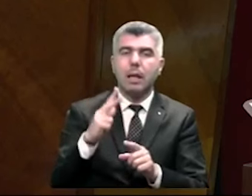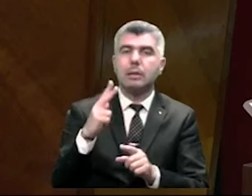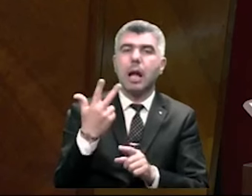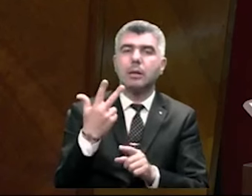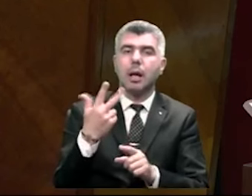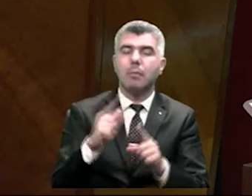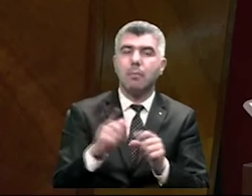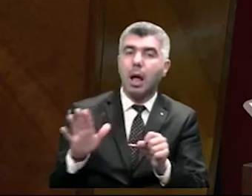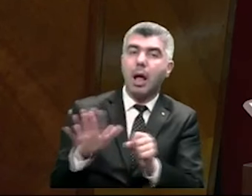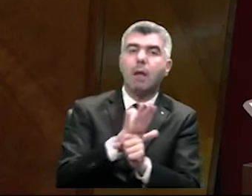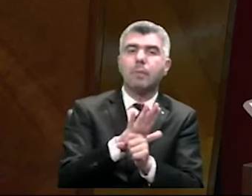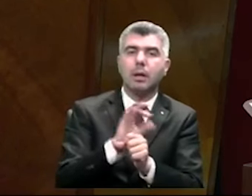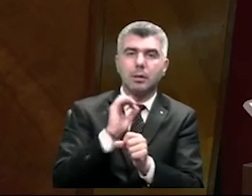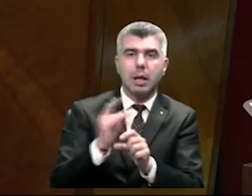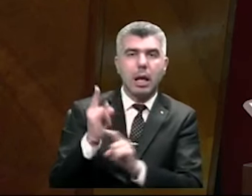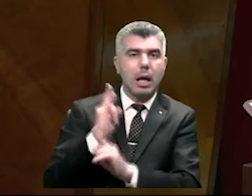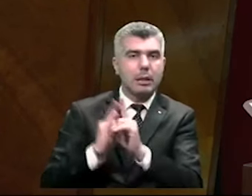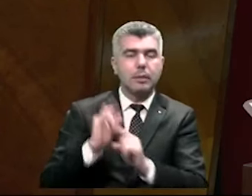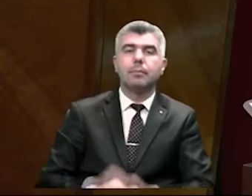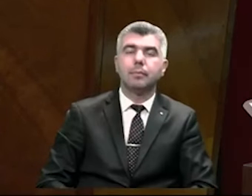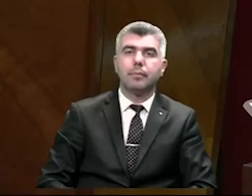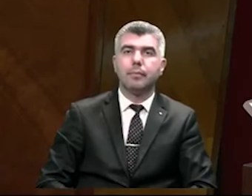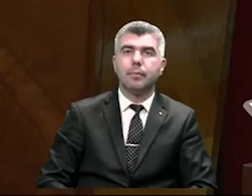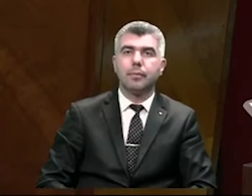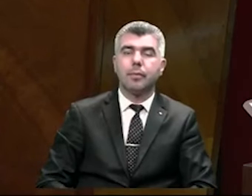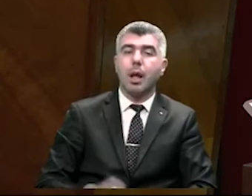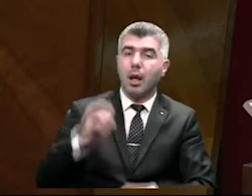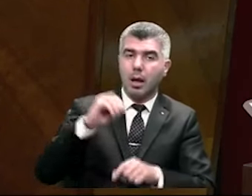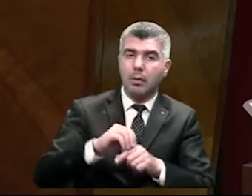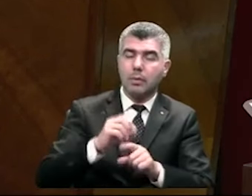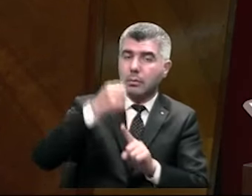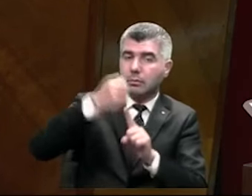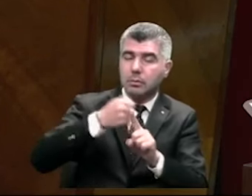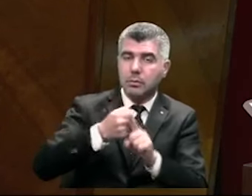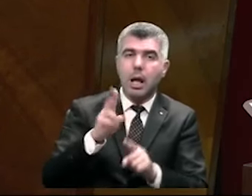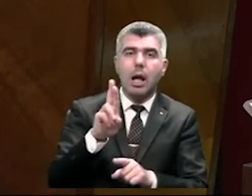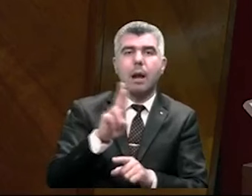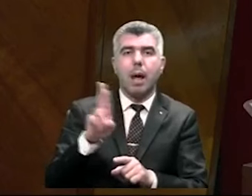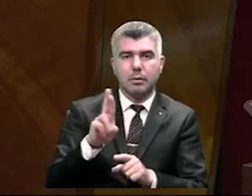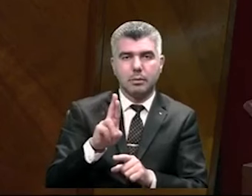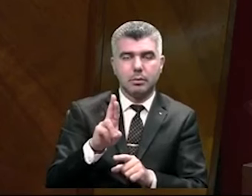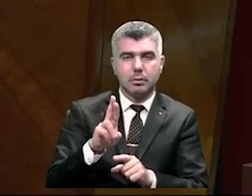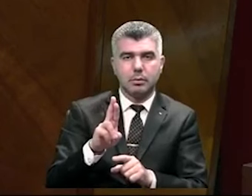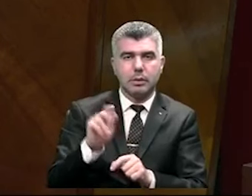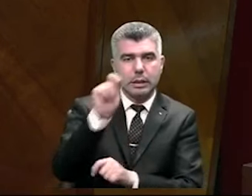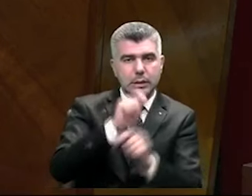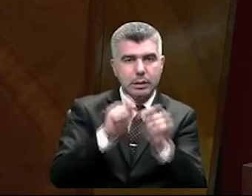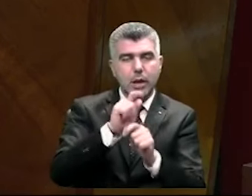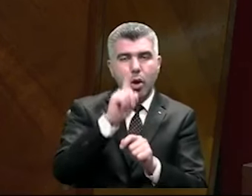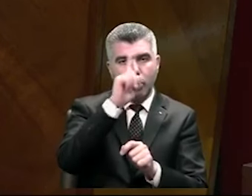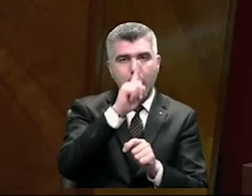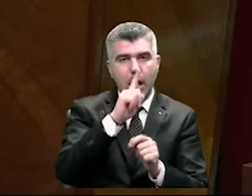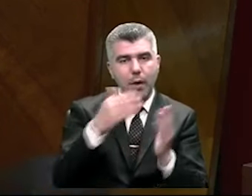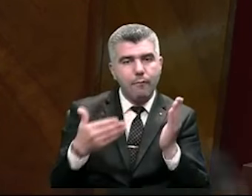كانوا وصلوا للطاقه ديالهم الاستيعابيه في نفس الوقت ت نكمل الاشغال ديال مطار الرباط اللي خصهم يكملوا ان شاء الله في اخر